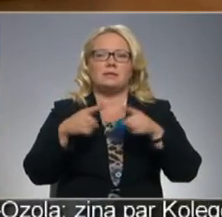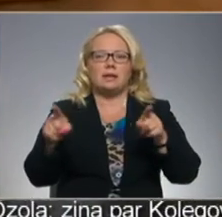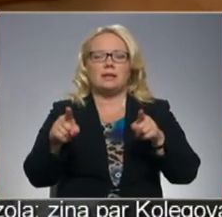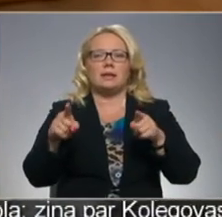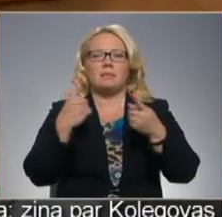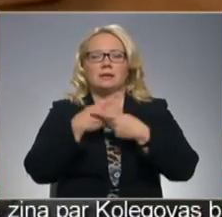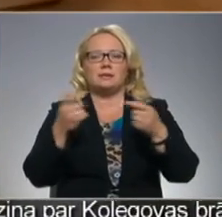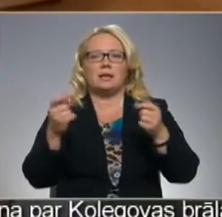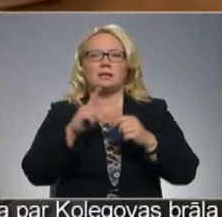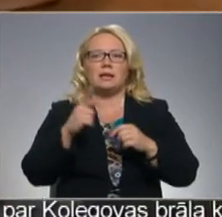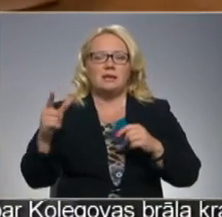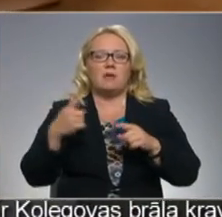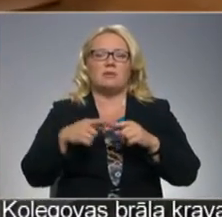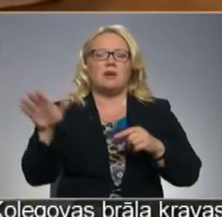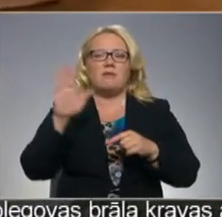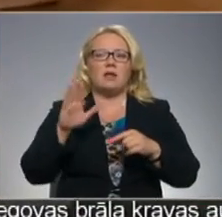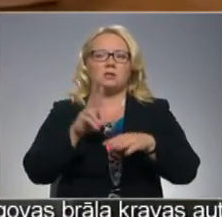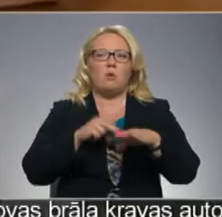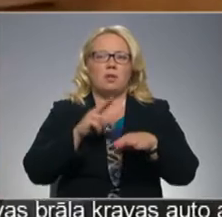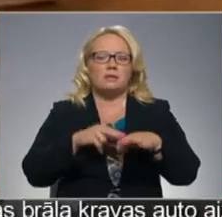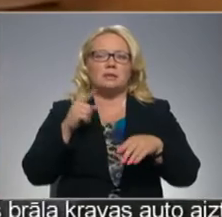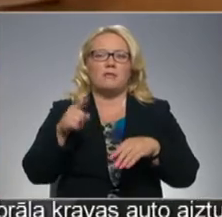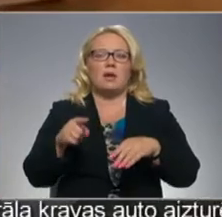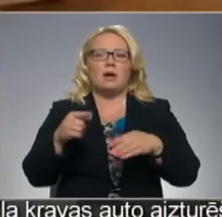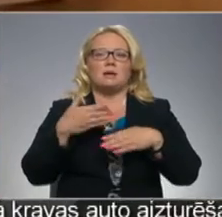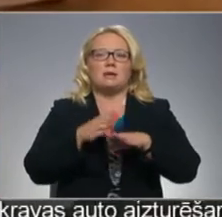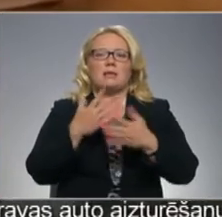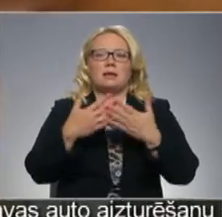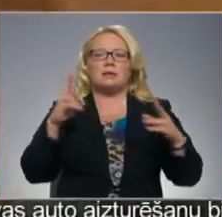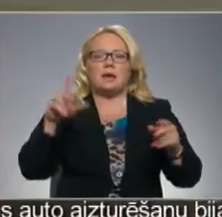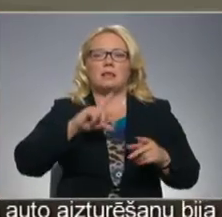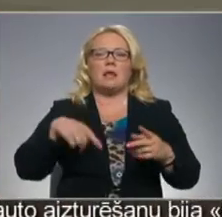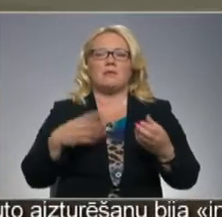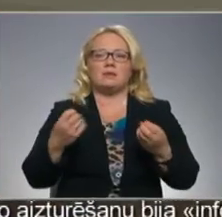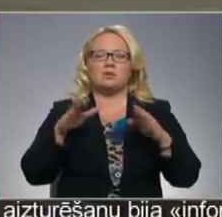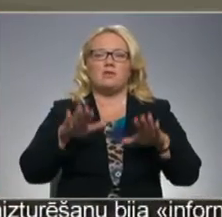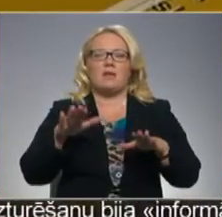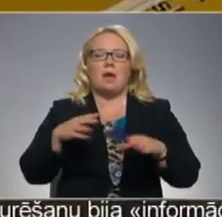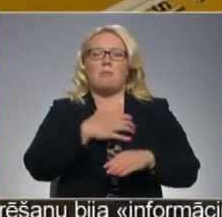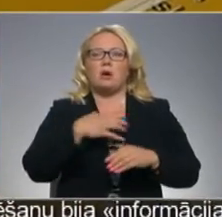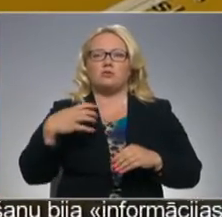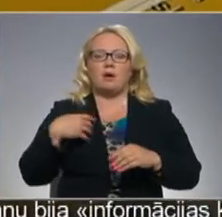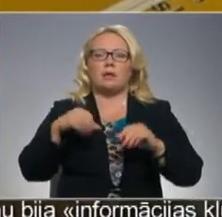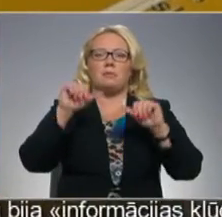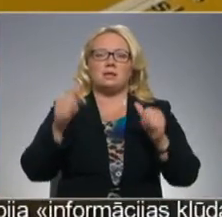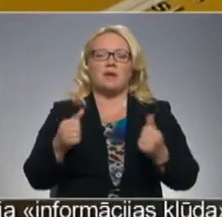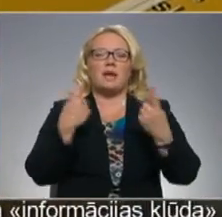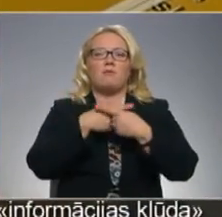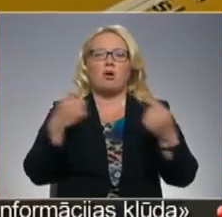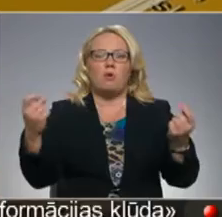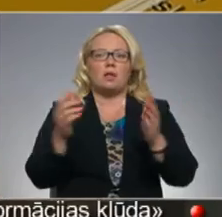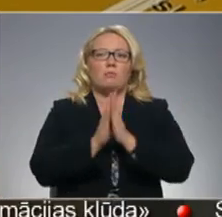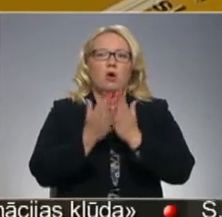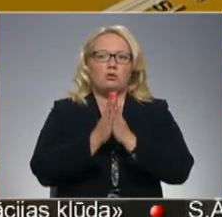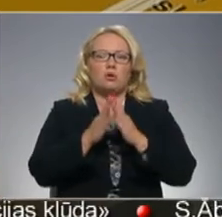līdzekļi, Valsts policijas Vidzemes reģiona pārvalde ar akcijas sabiedrības sadales tīkls Latvijas gāzi un vietējām pašvaldībām izveidojas informatīvu